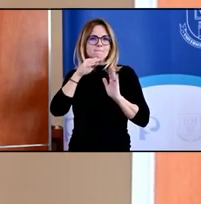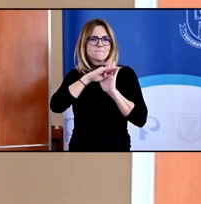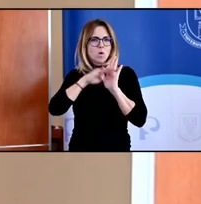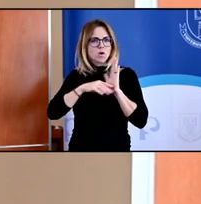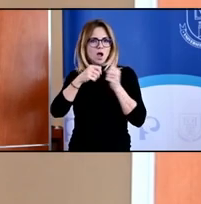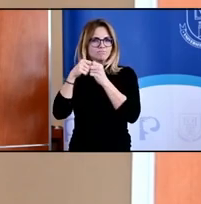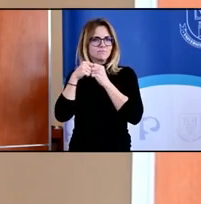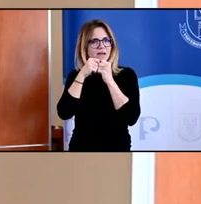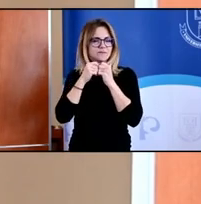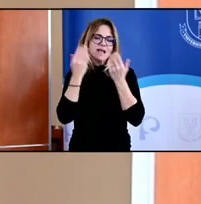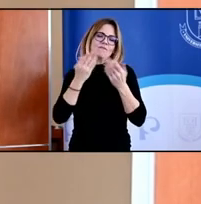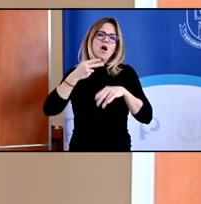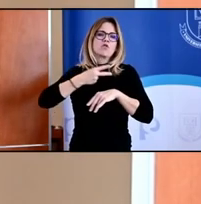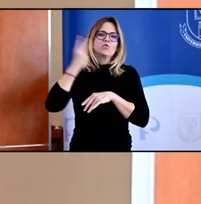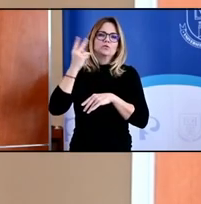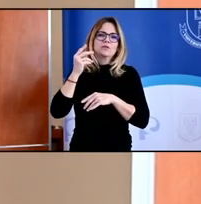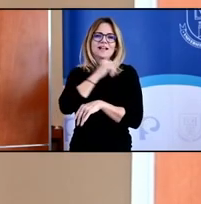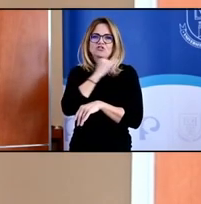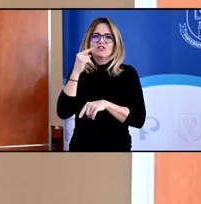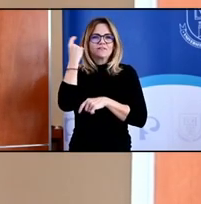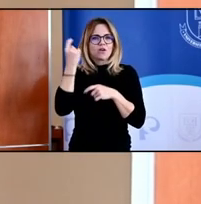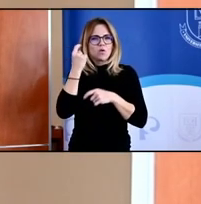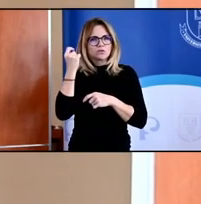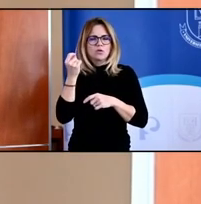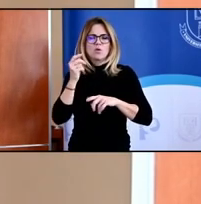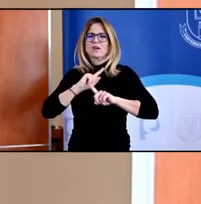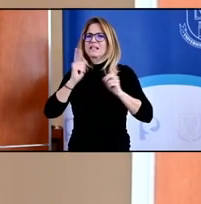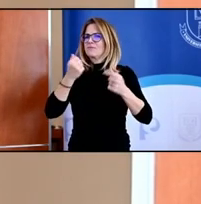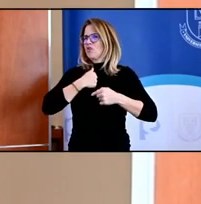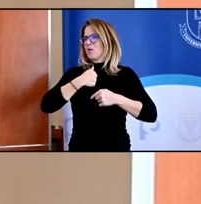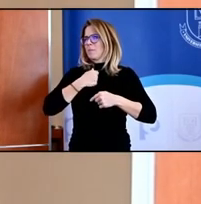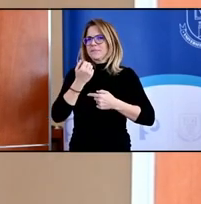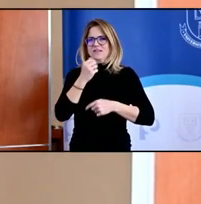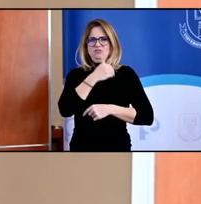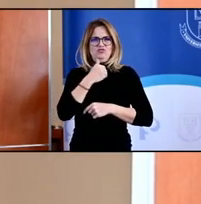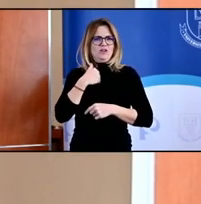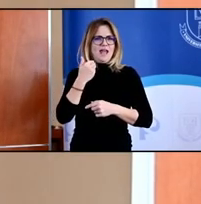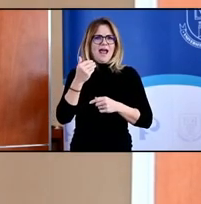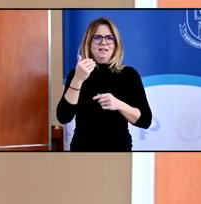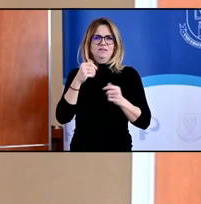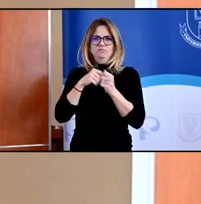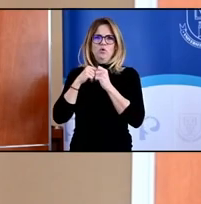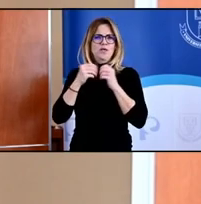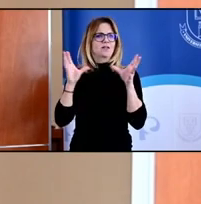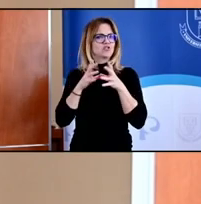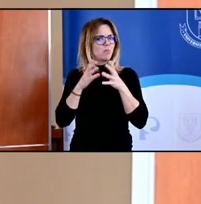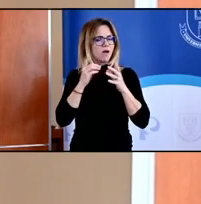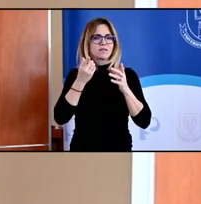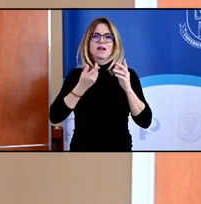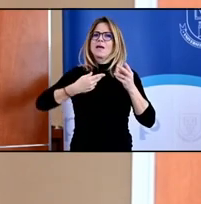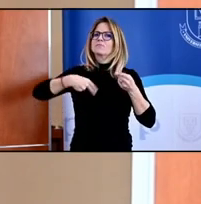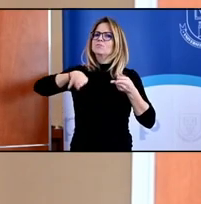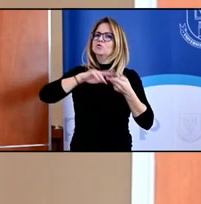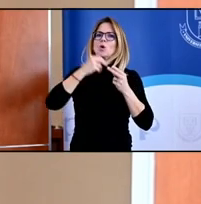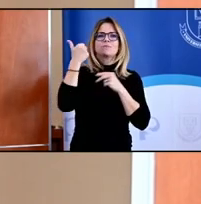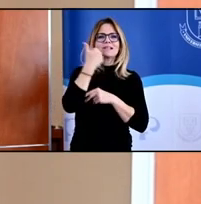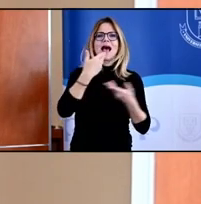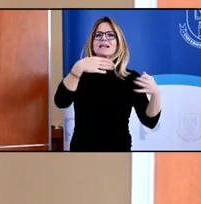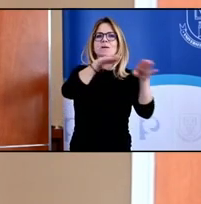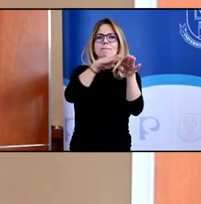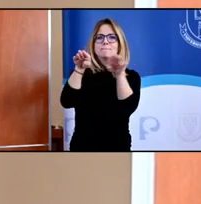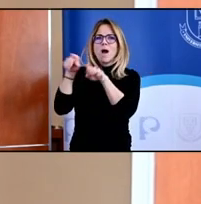kulturrális évre gondolunk akkor nem csak a mi saját kis projektcsapatunkra kell gondolni hanem arra a több 100 partnerre is akik a régióban meg